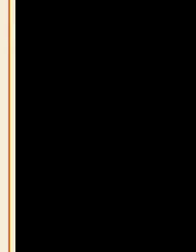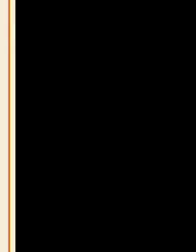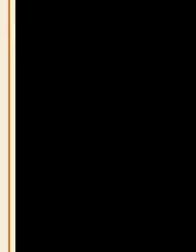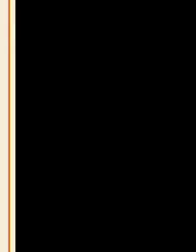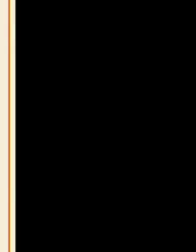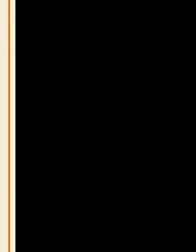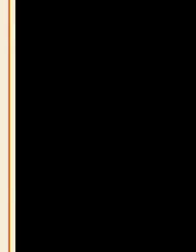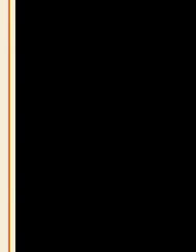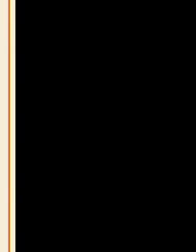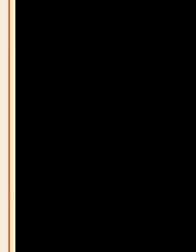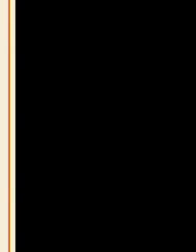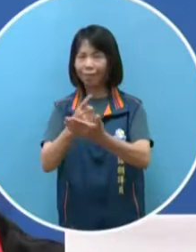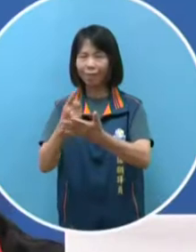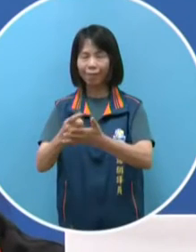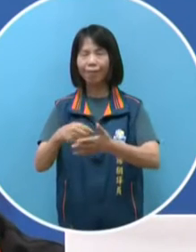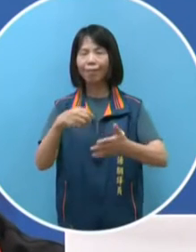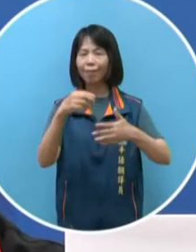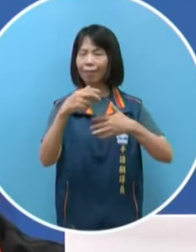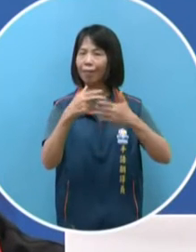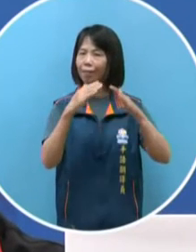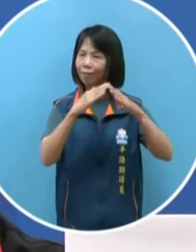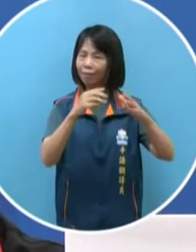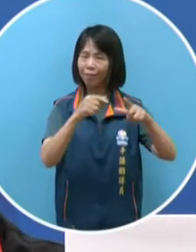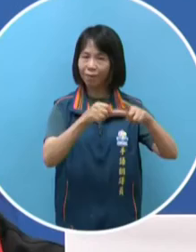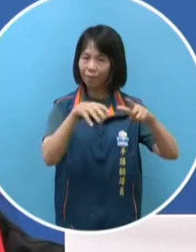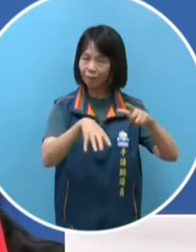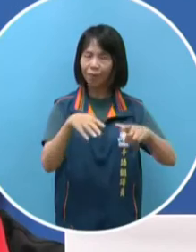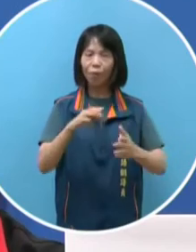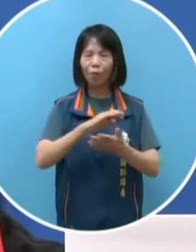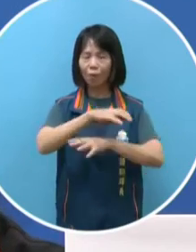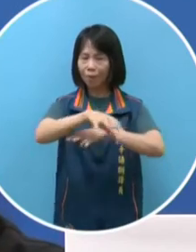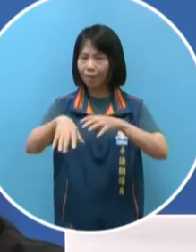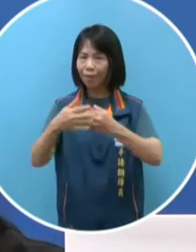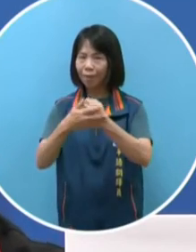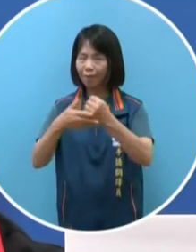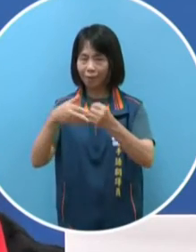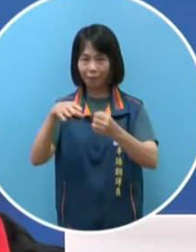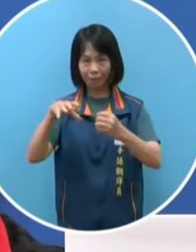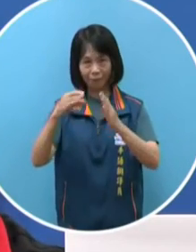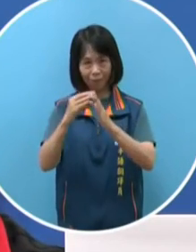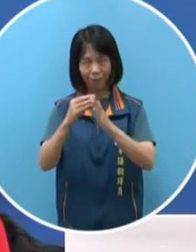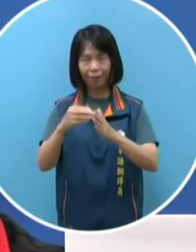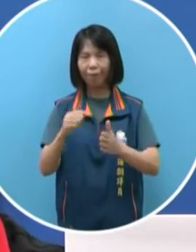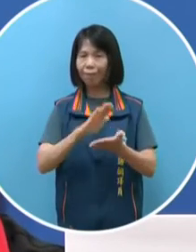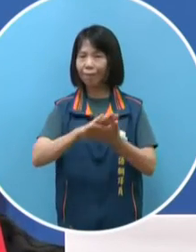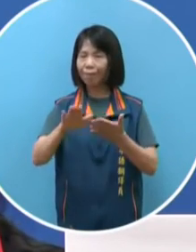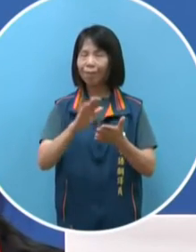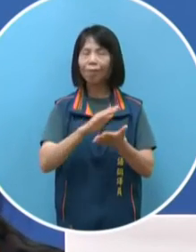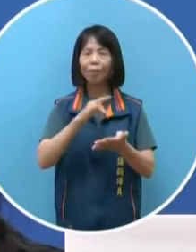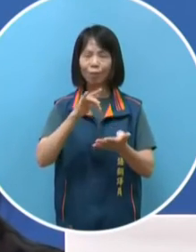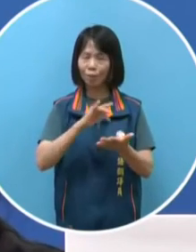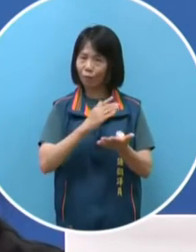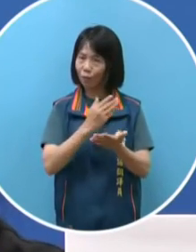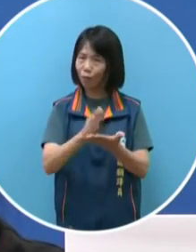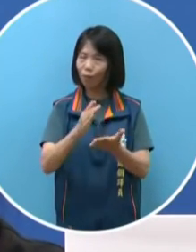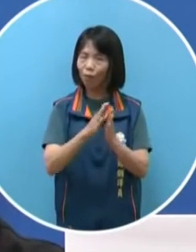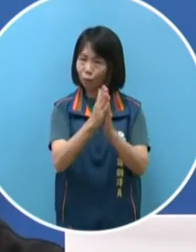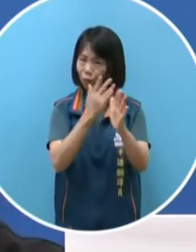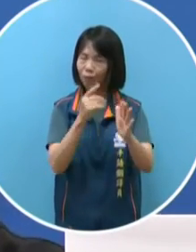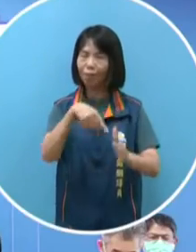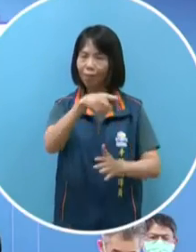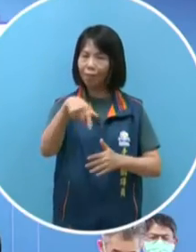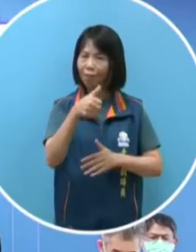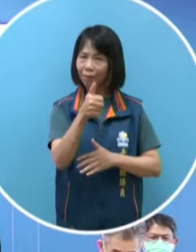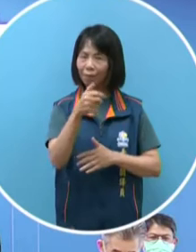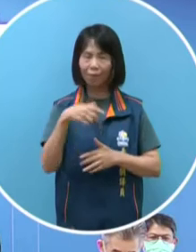也要谢谢各乡镇市公所的清洁队以及环保局对事前事后的消清工作。在